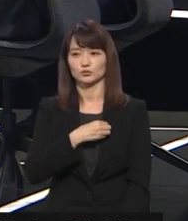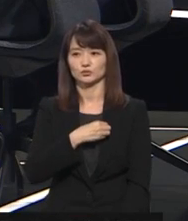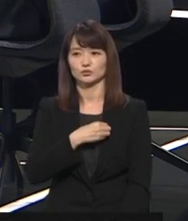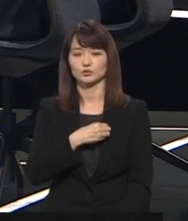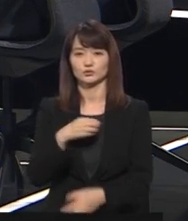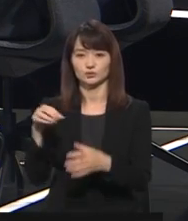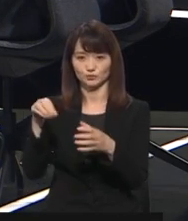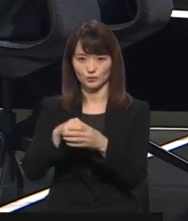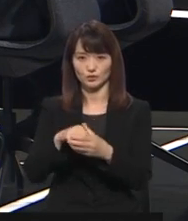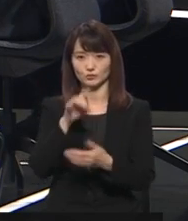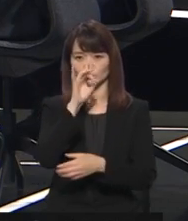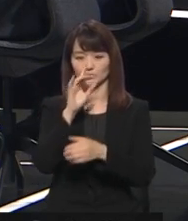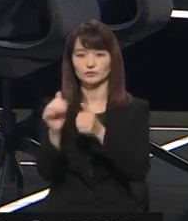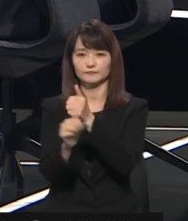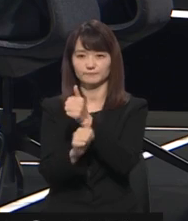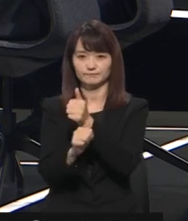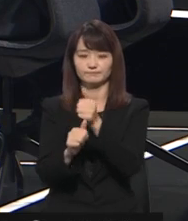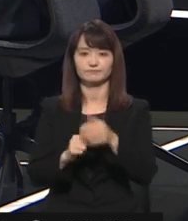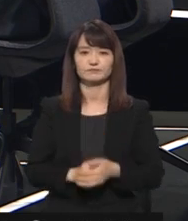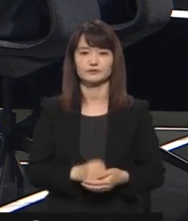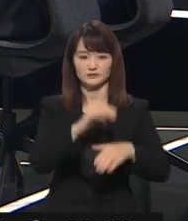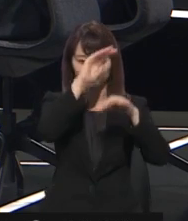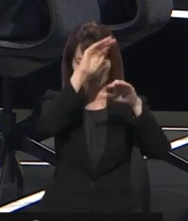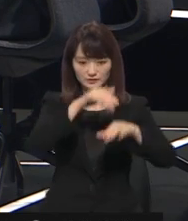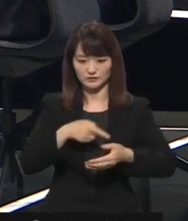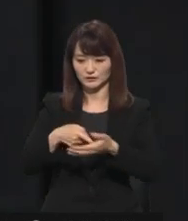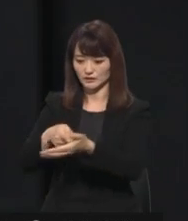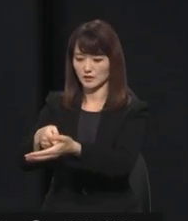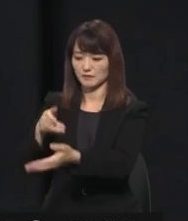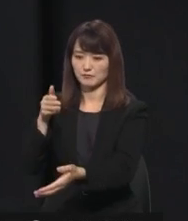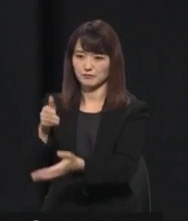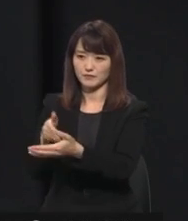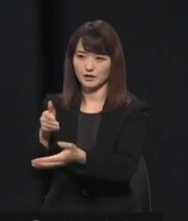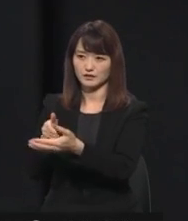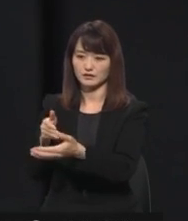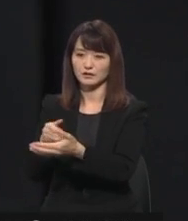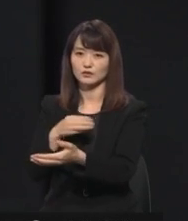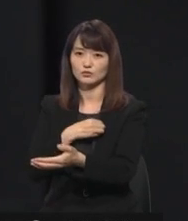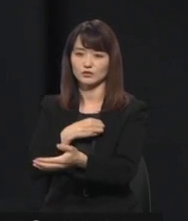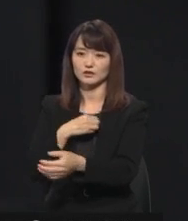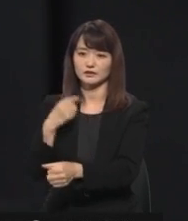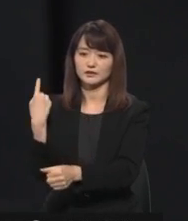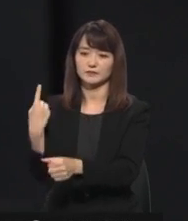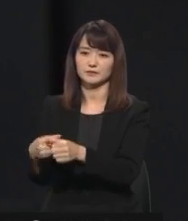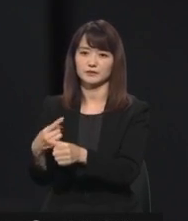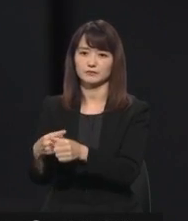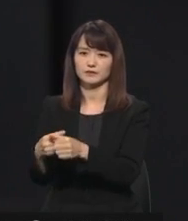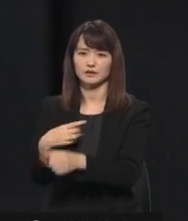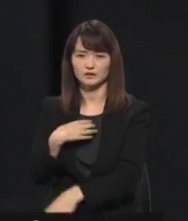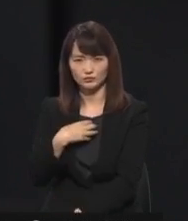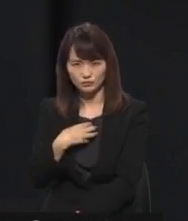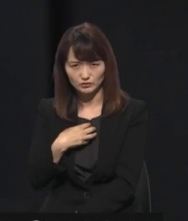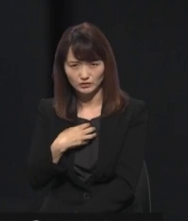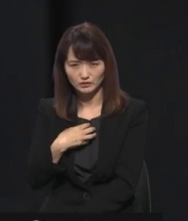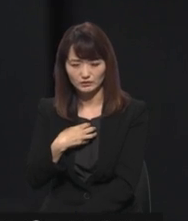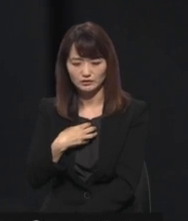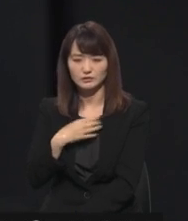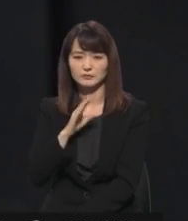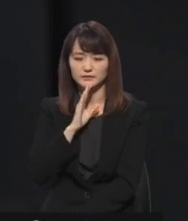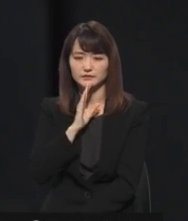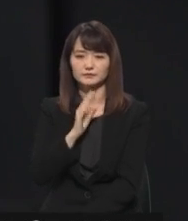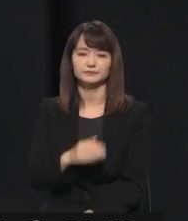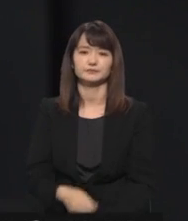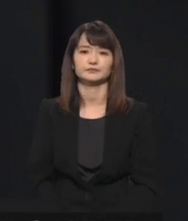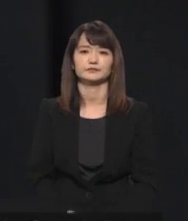에서 어쩌다 안건 부교를 주도했던 의원들의 지적이 나 우려가 일리가 있죠 그러니까 이 당내